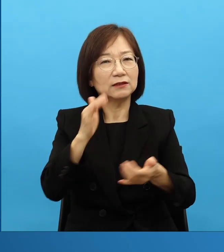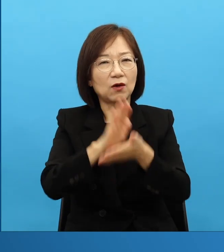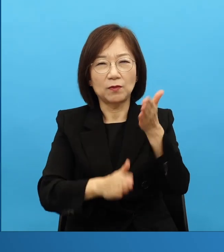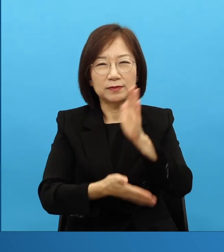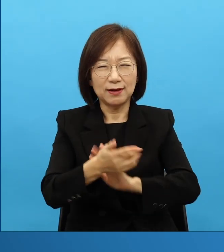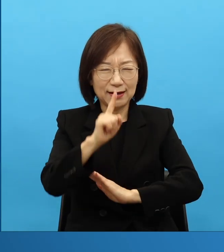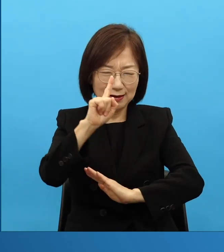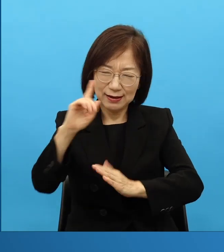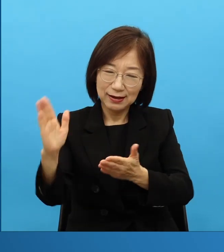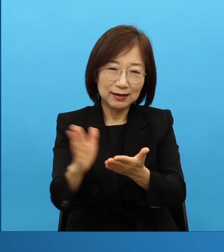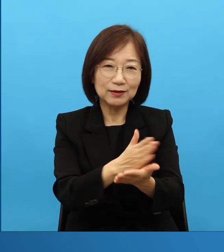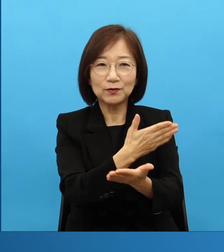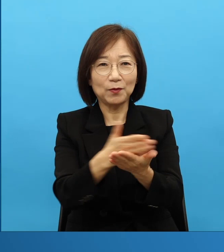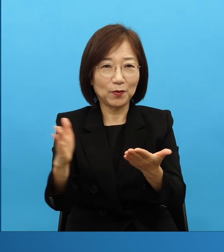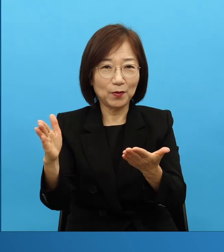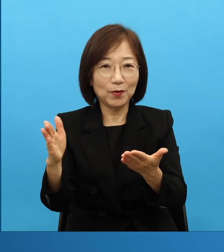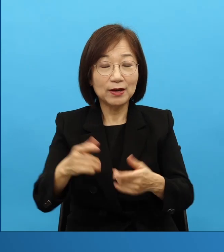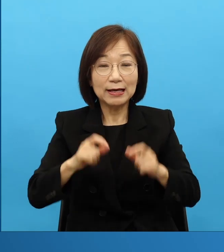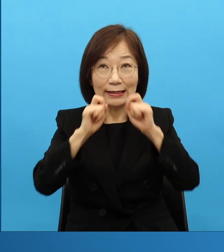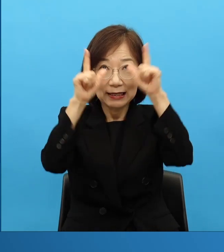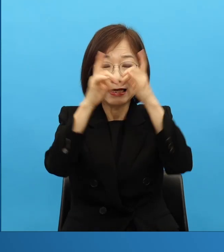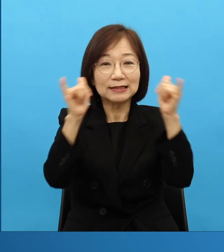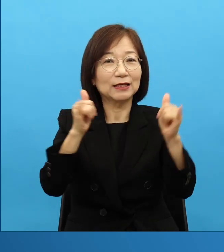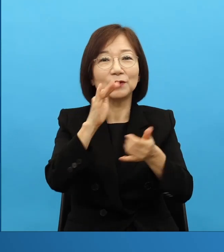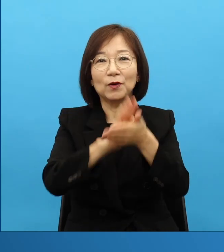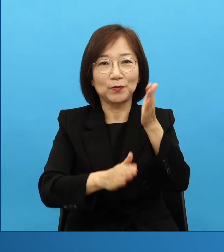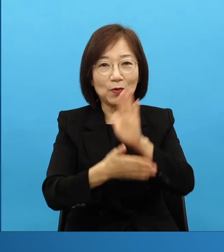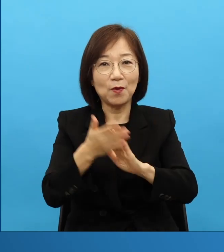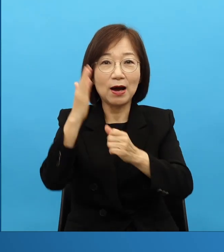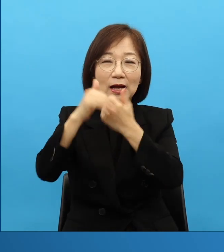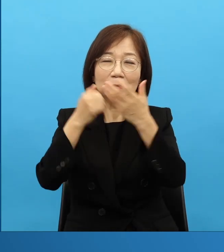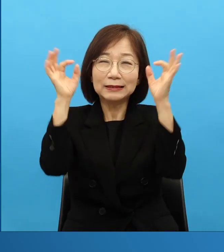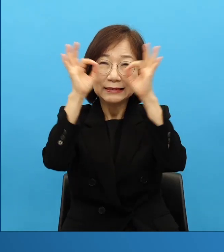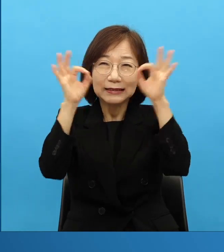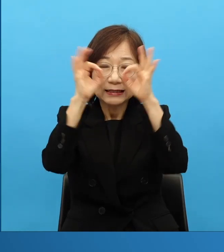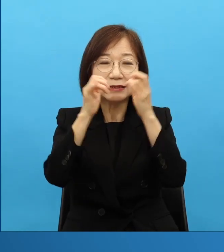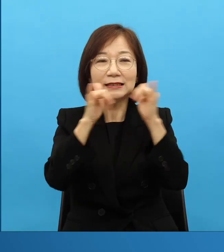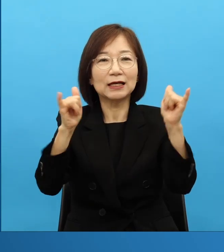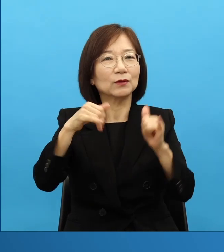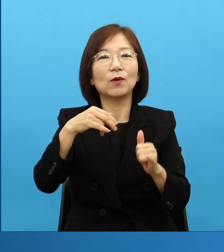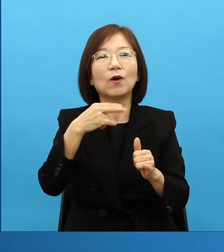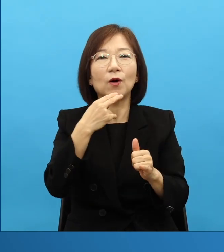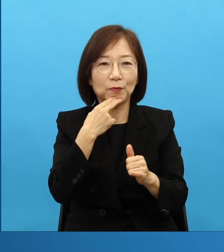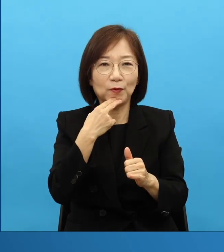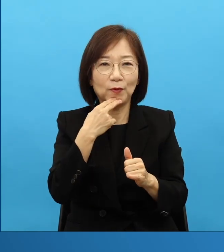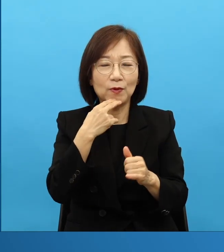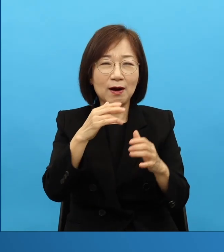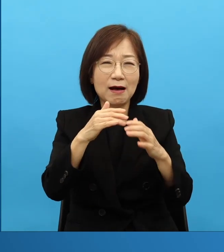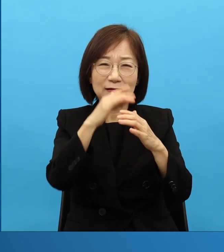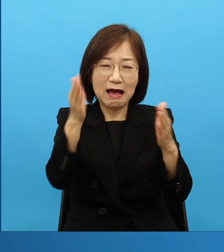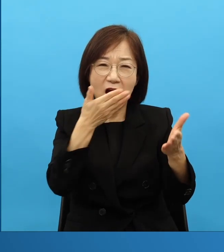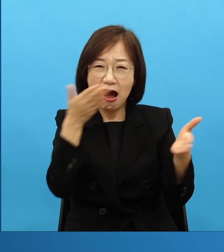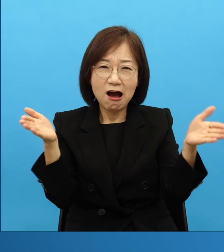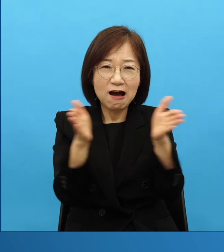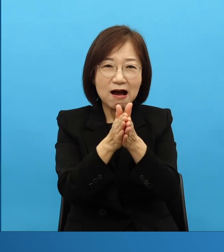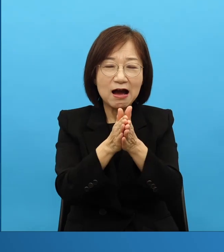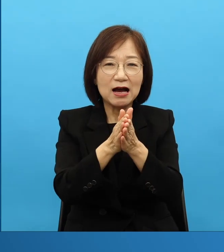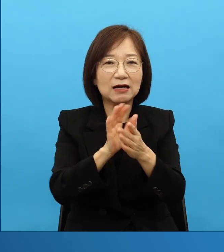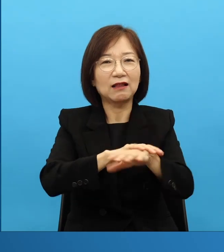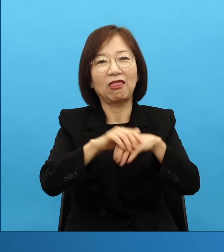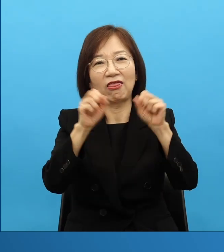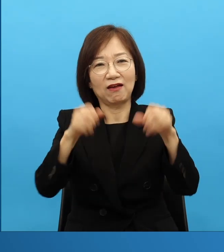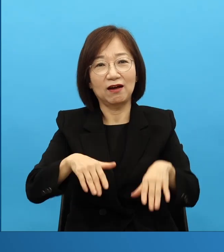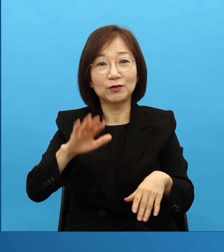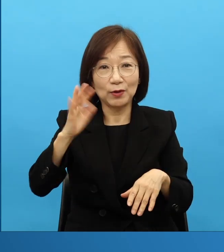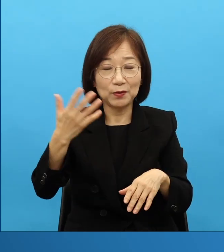의인은 없나니 하나도 없으며 깨닫는 자도 없고 하나님을 찾는 자도 없고 다 치우쳐 함께